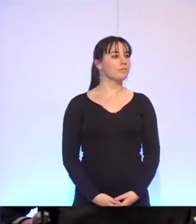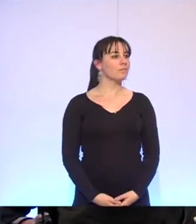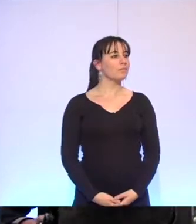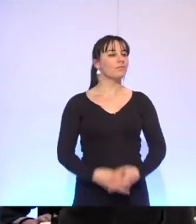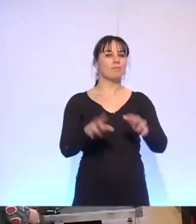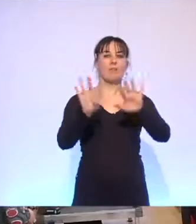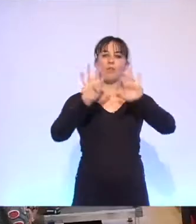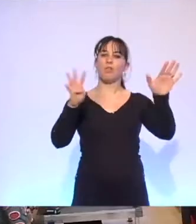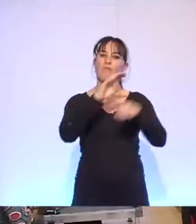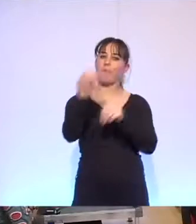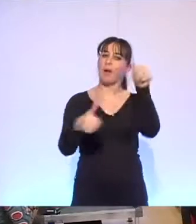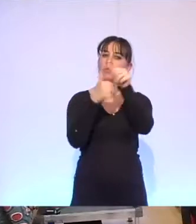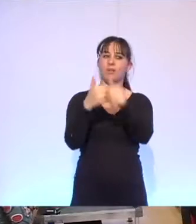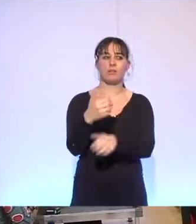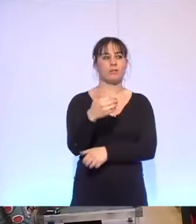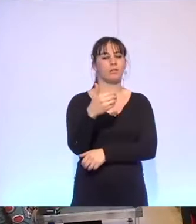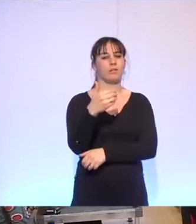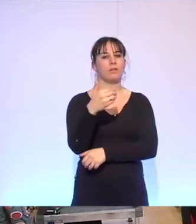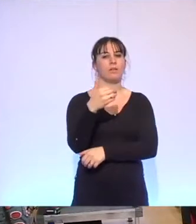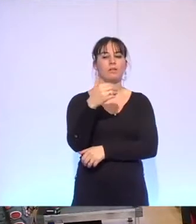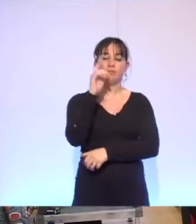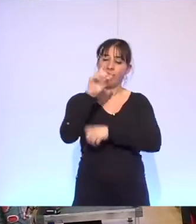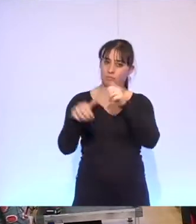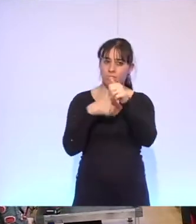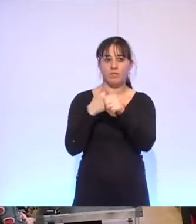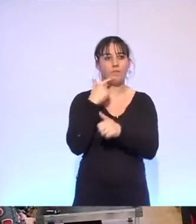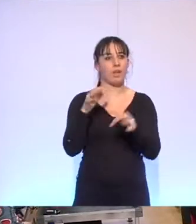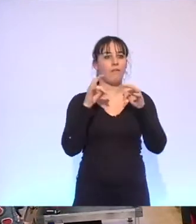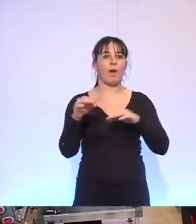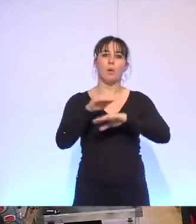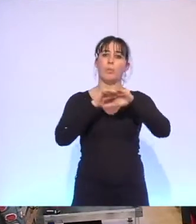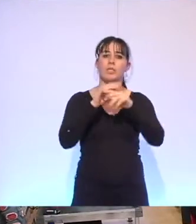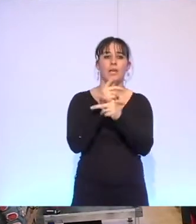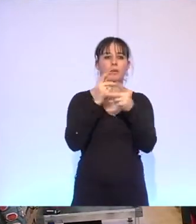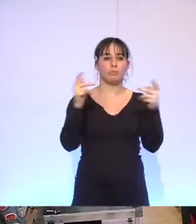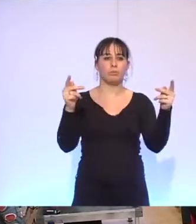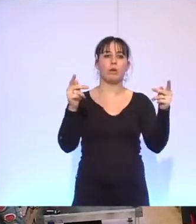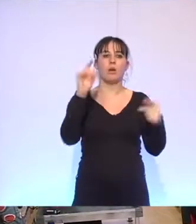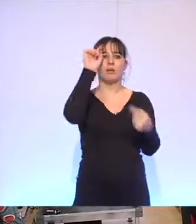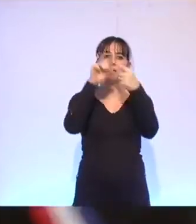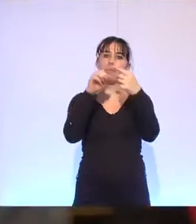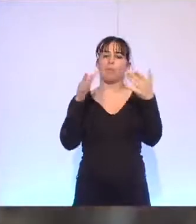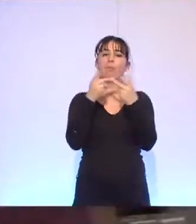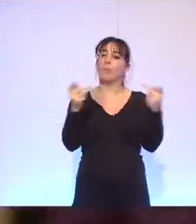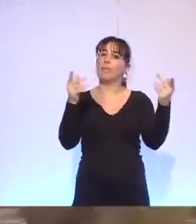Neuvième adjointe, adjointe à l'évaluation des politiques publiques et aux prospectives, Marina Giraudelin.